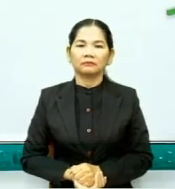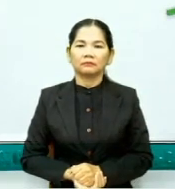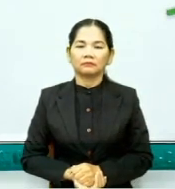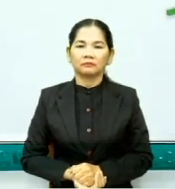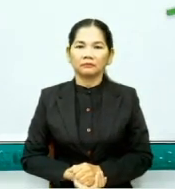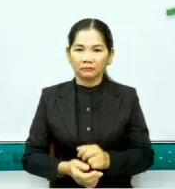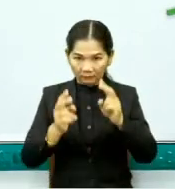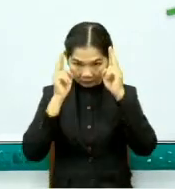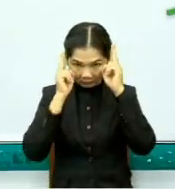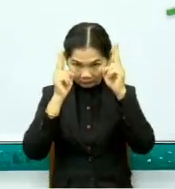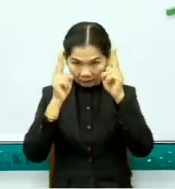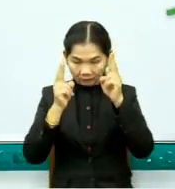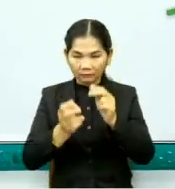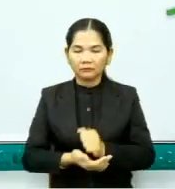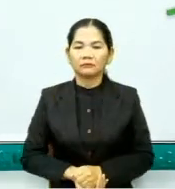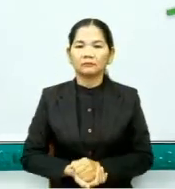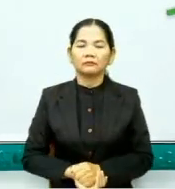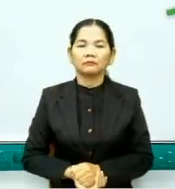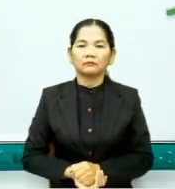up room